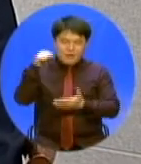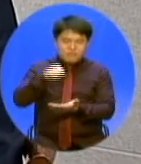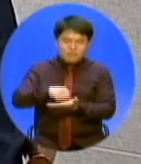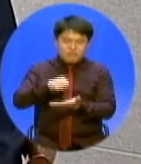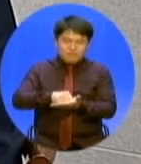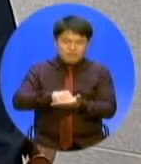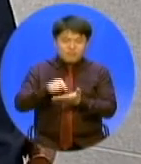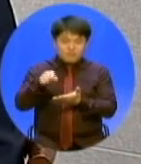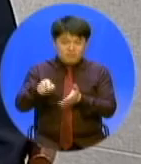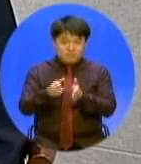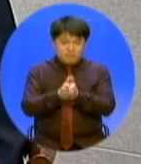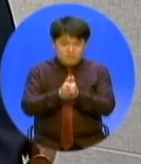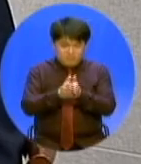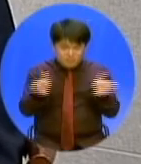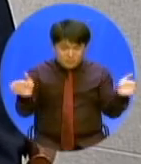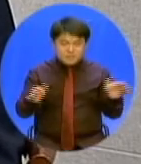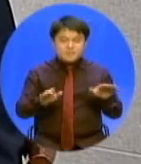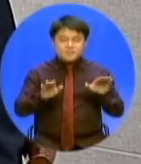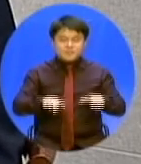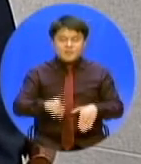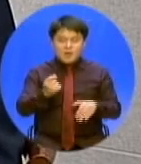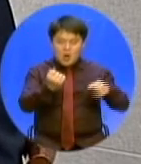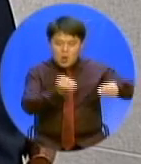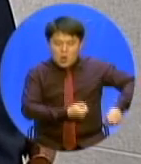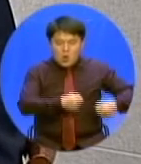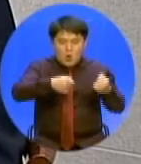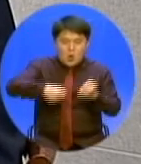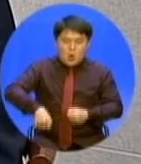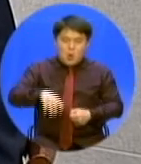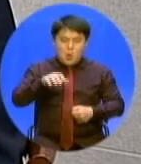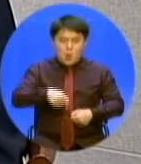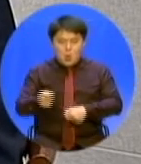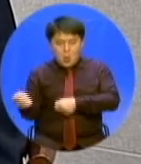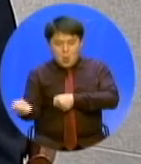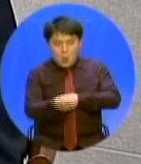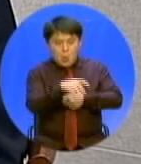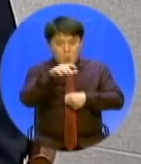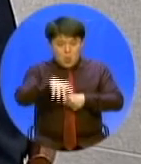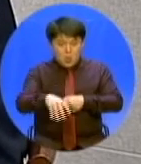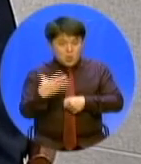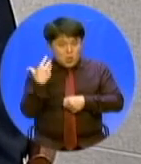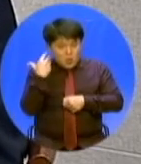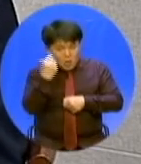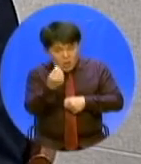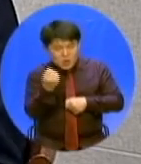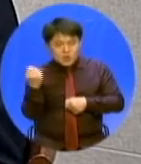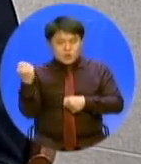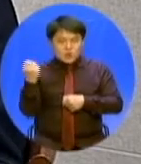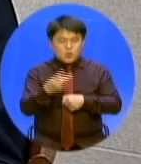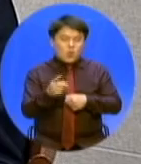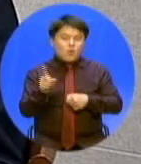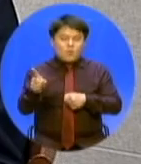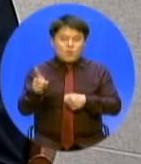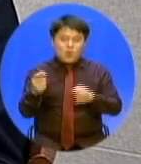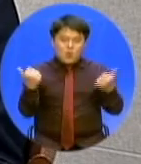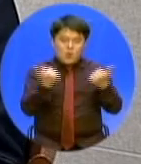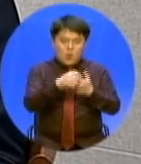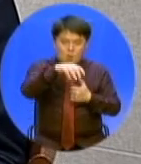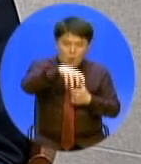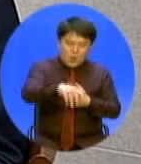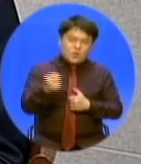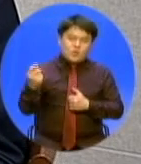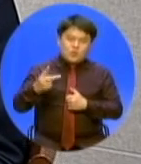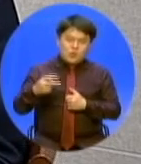네. 지금은 스키장, 골프장, 컨벤션, 컨도미니엄, 또 그 안에 여러 가지